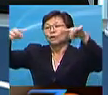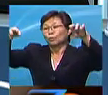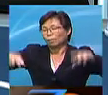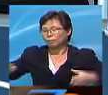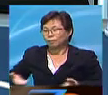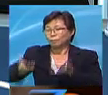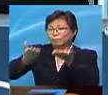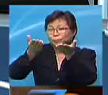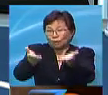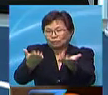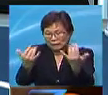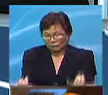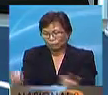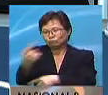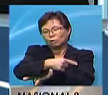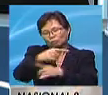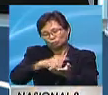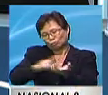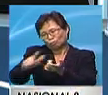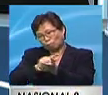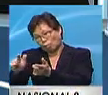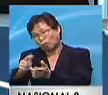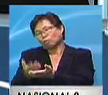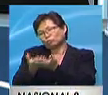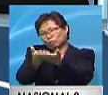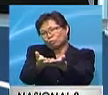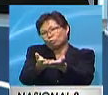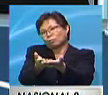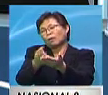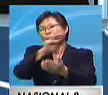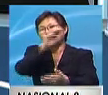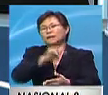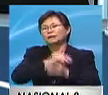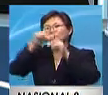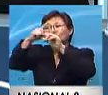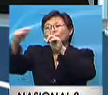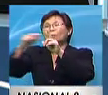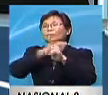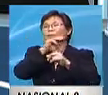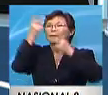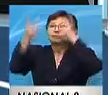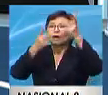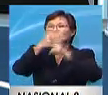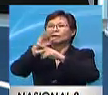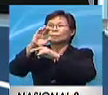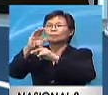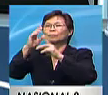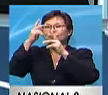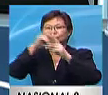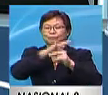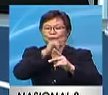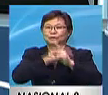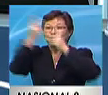dibentangkan hari ini telah diluluskan usul berkenaan dibentang menteri pelancongan dan kebudayaan Datuk Seri Mohamad Nazri Abdul